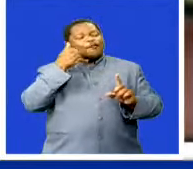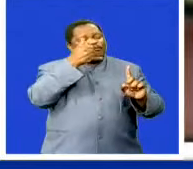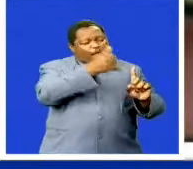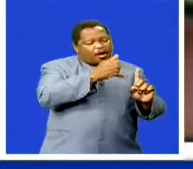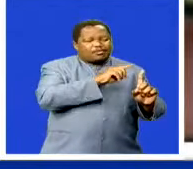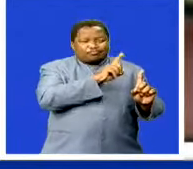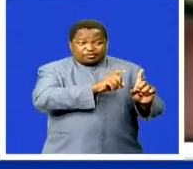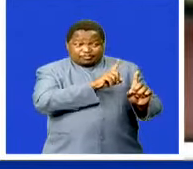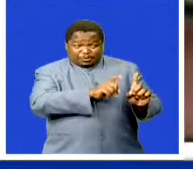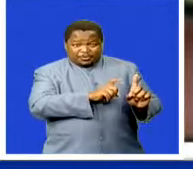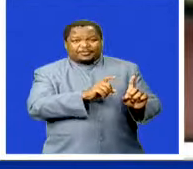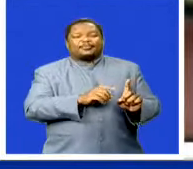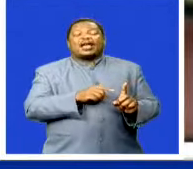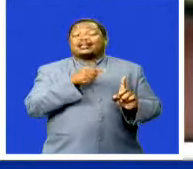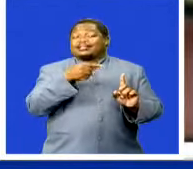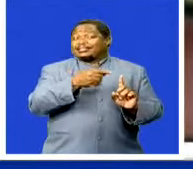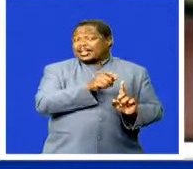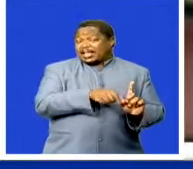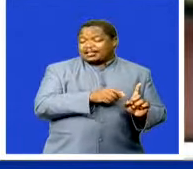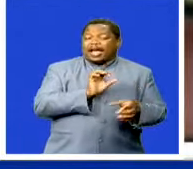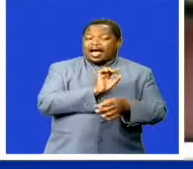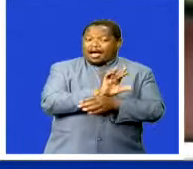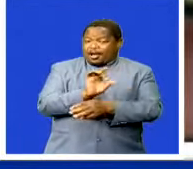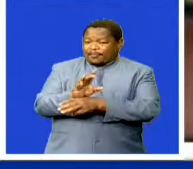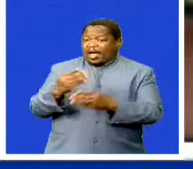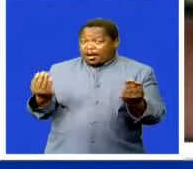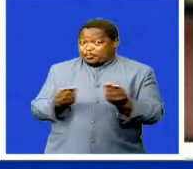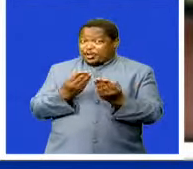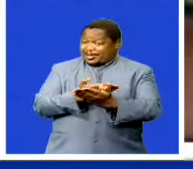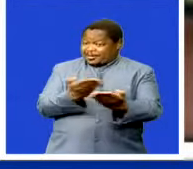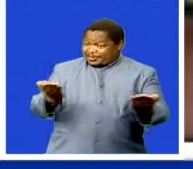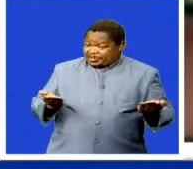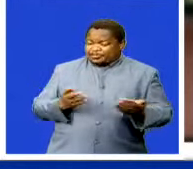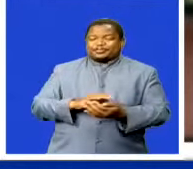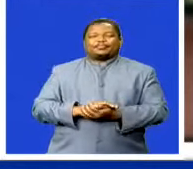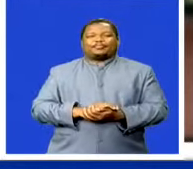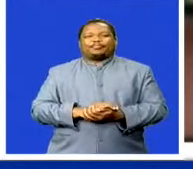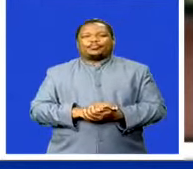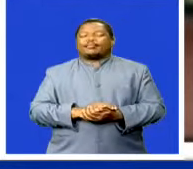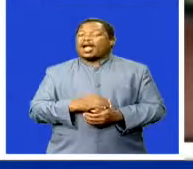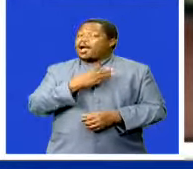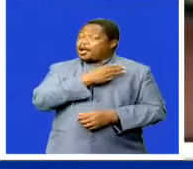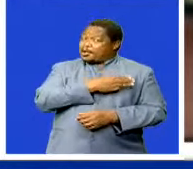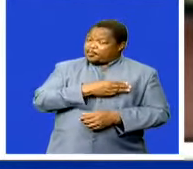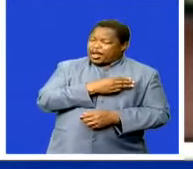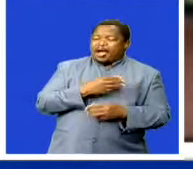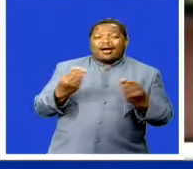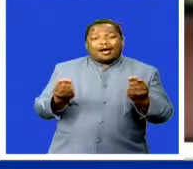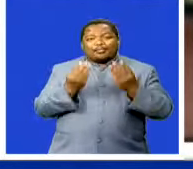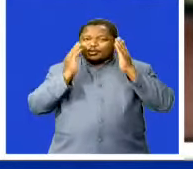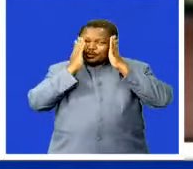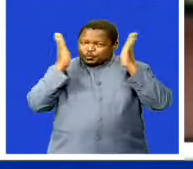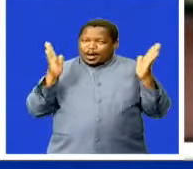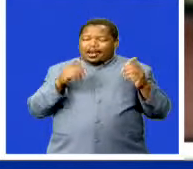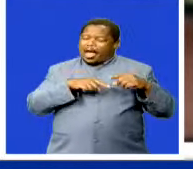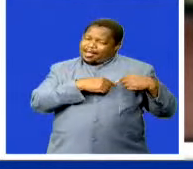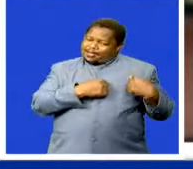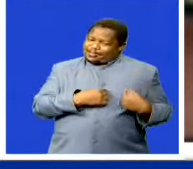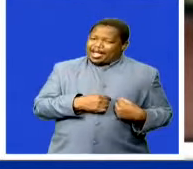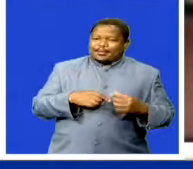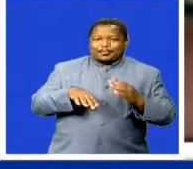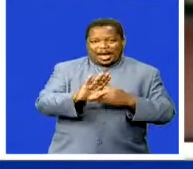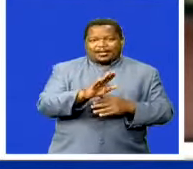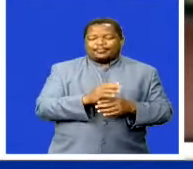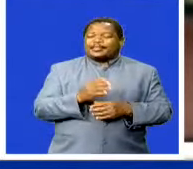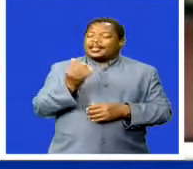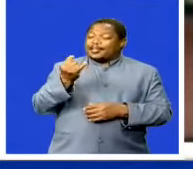ndlela lemali leyo opportunity ukuthi simkhanza lo muntu ukuthi uwile akekho kuma